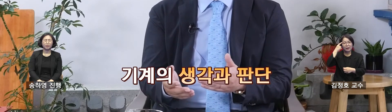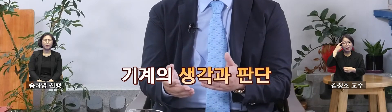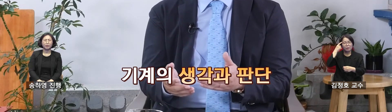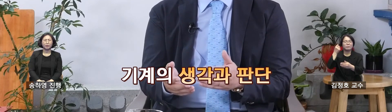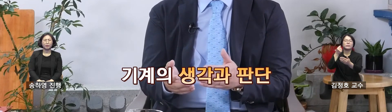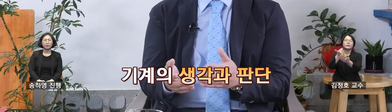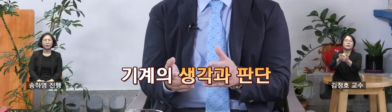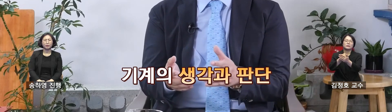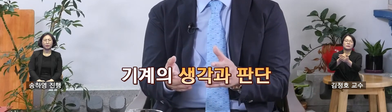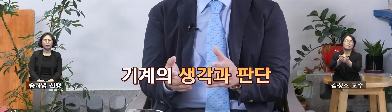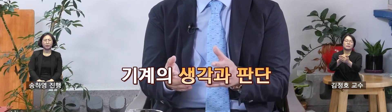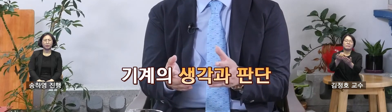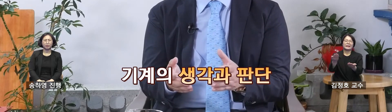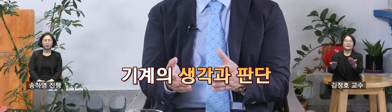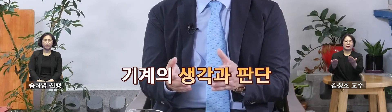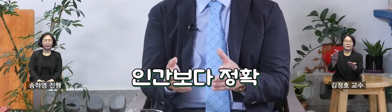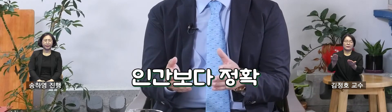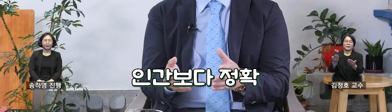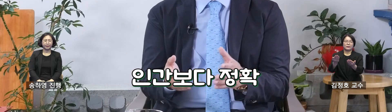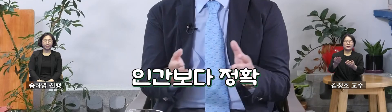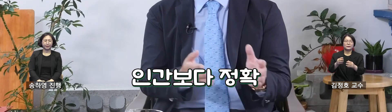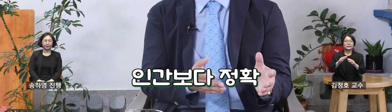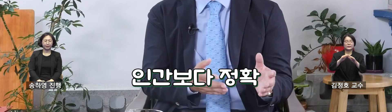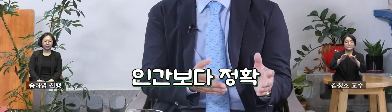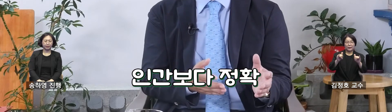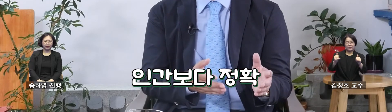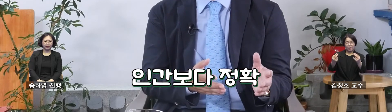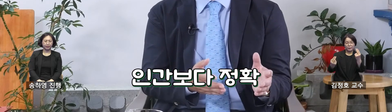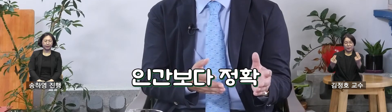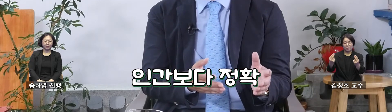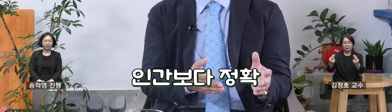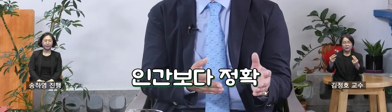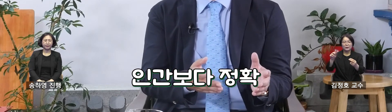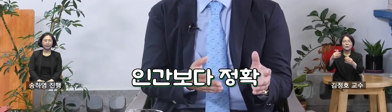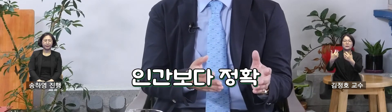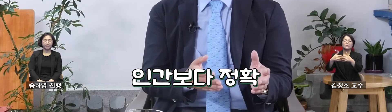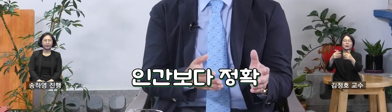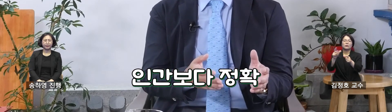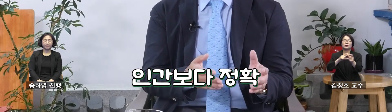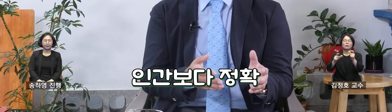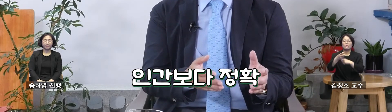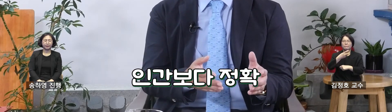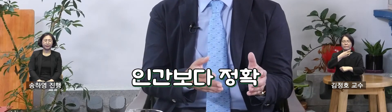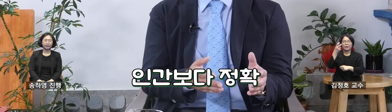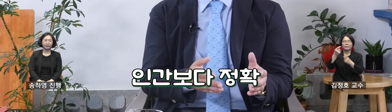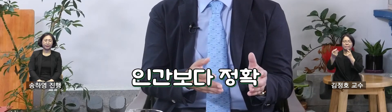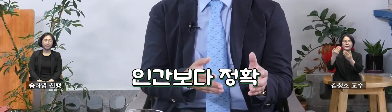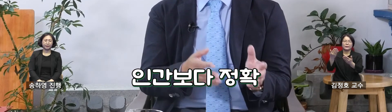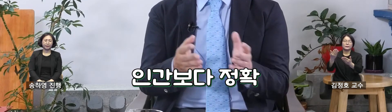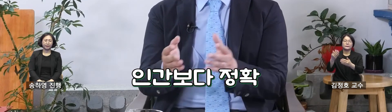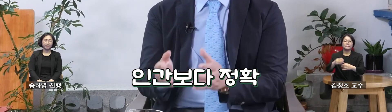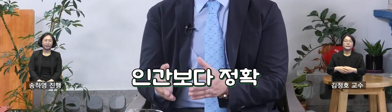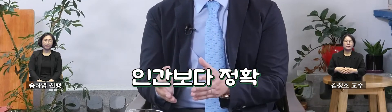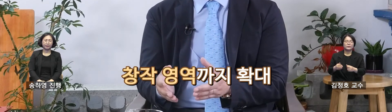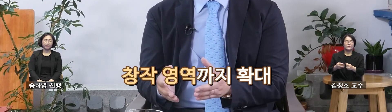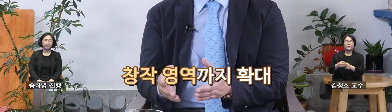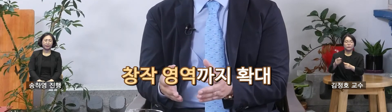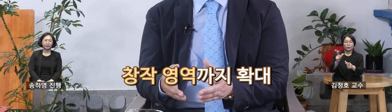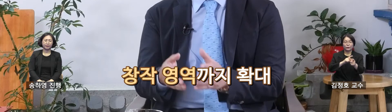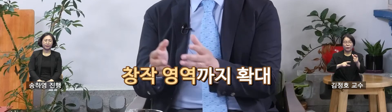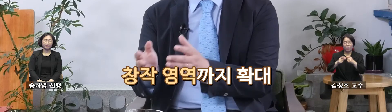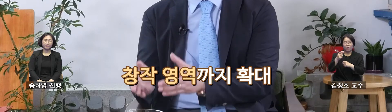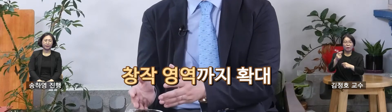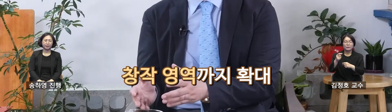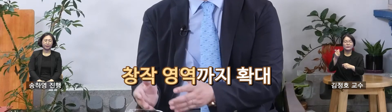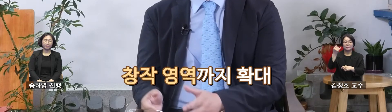내리는데 그것이 인간의 대부분의 인간보다 훨씬 정확하고 똑똑하더라. 거기를 더 넘어서서 창작 활동까지